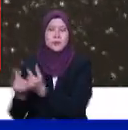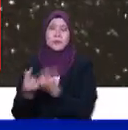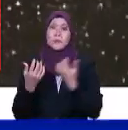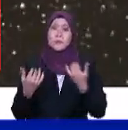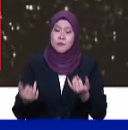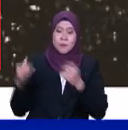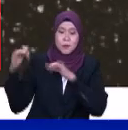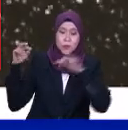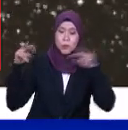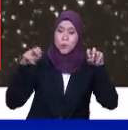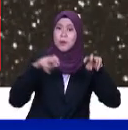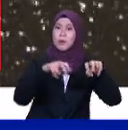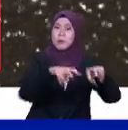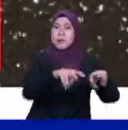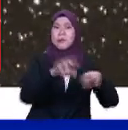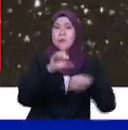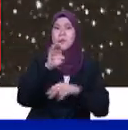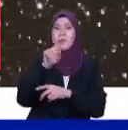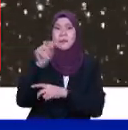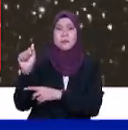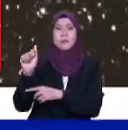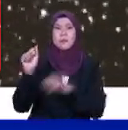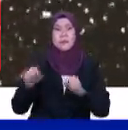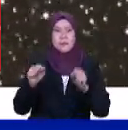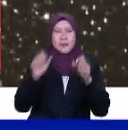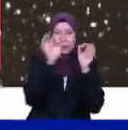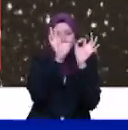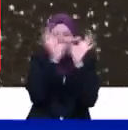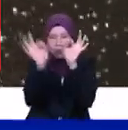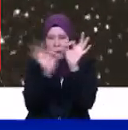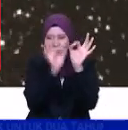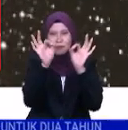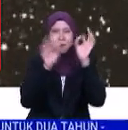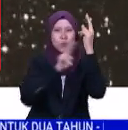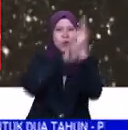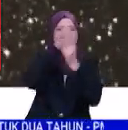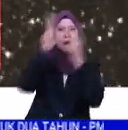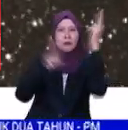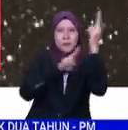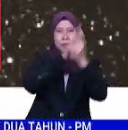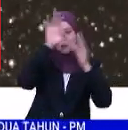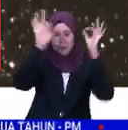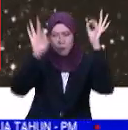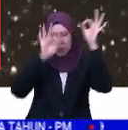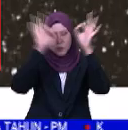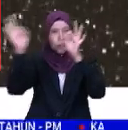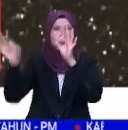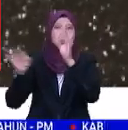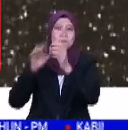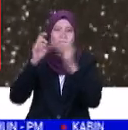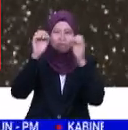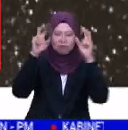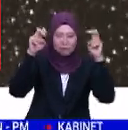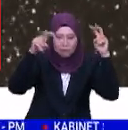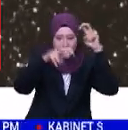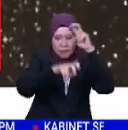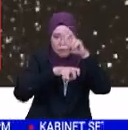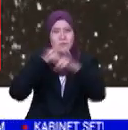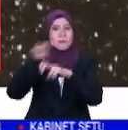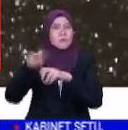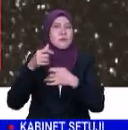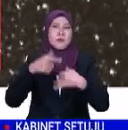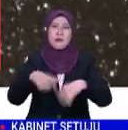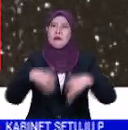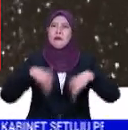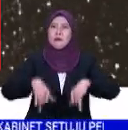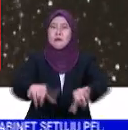boleh tersebar menerusi udara dalam bentuk partikel kecil atau aerosol. Aerosol kekal di udara untuk tempoh lebih lama dan